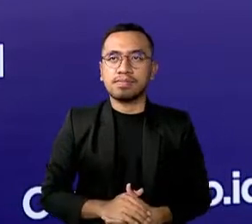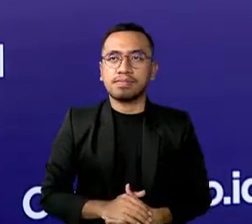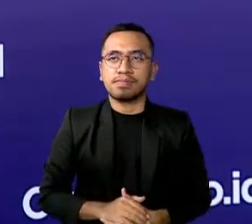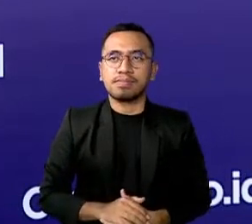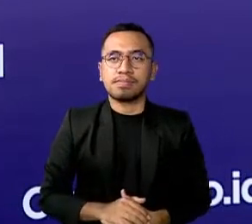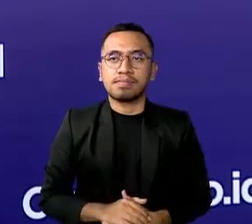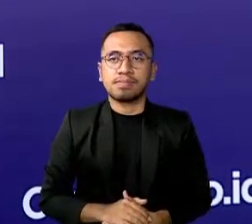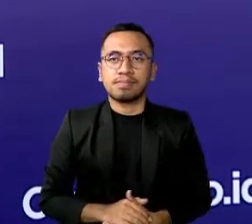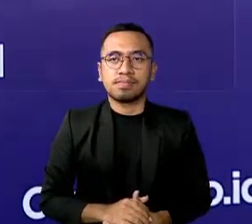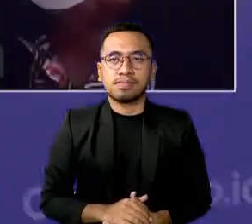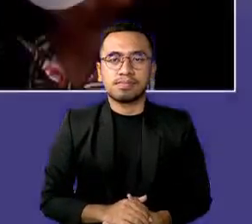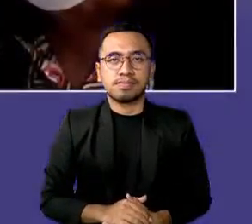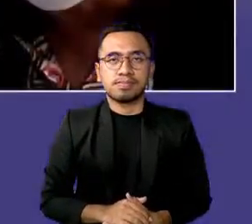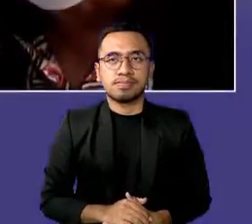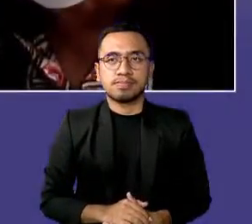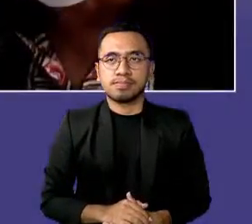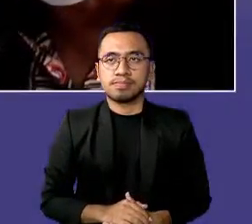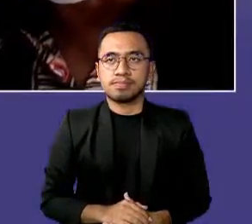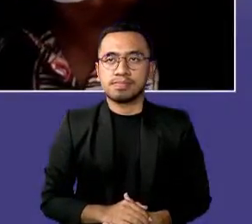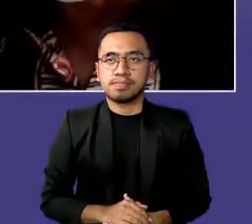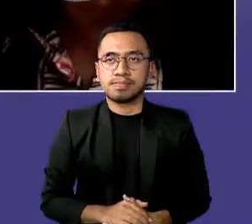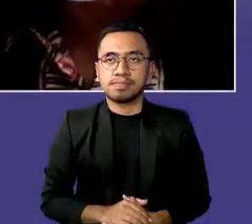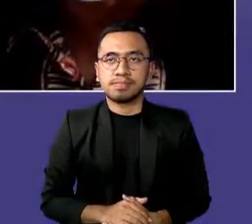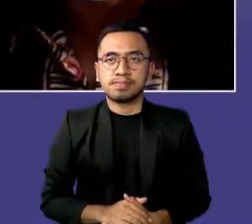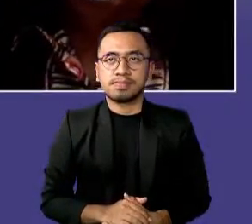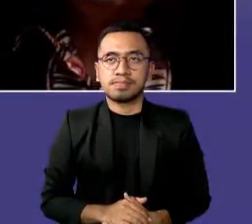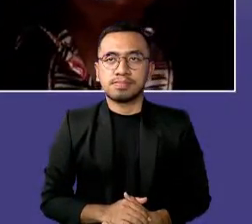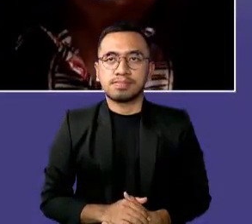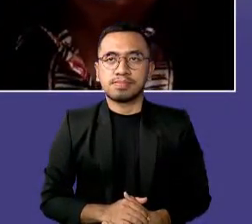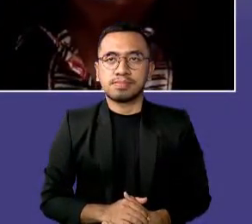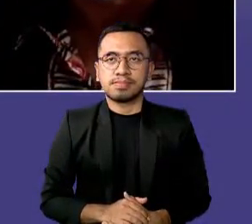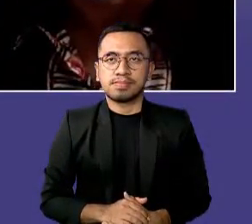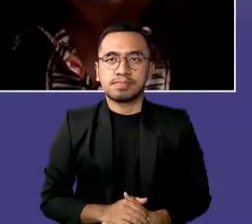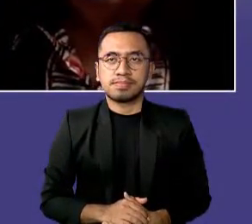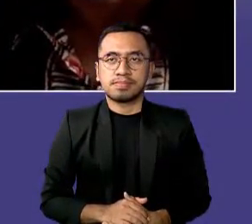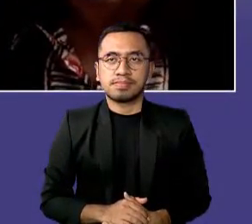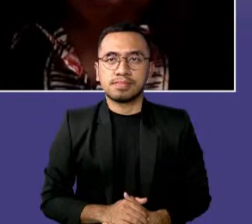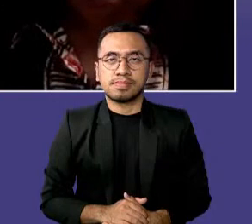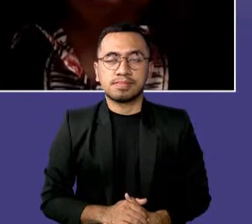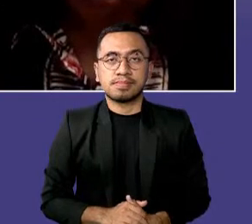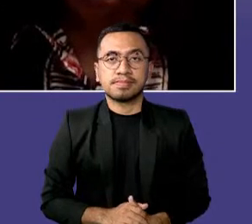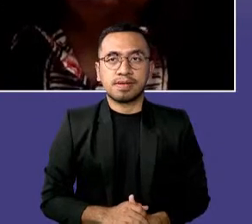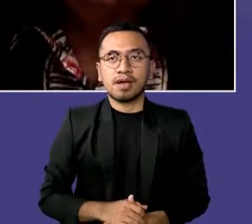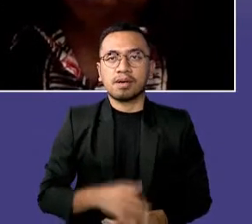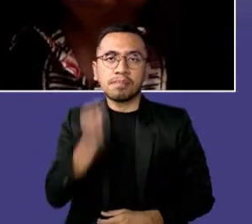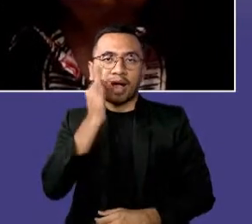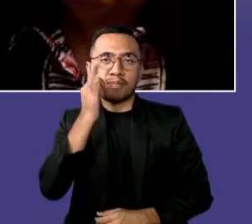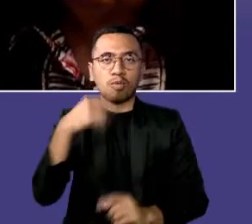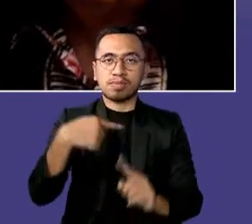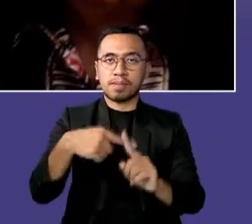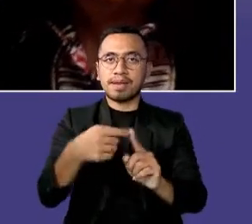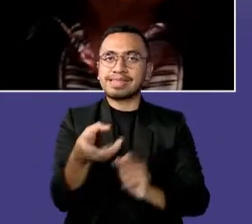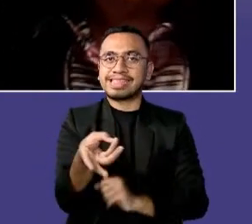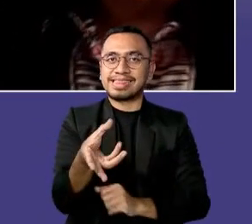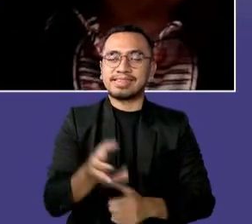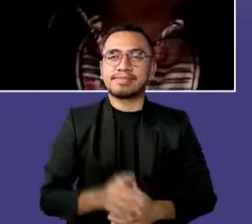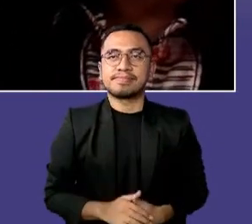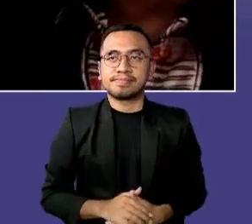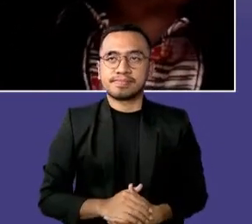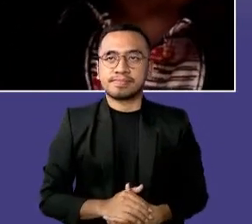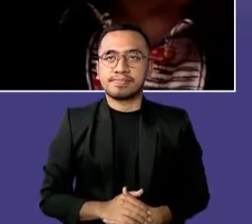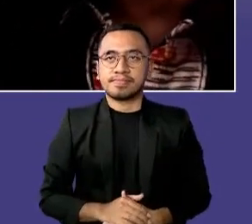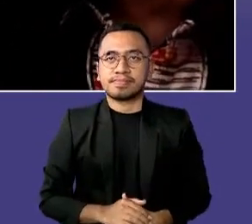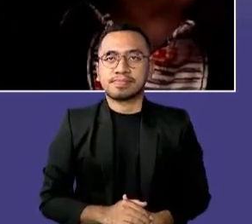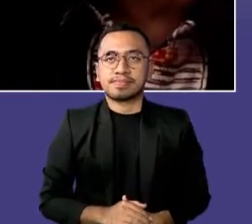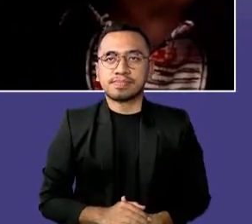Ya gimana ya karena hal yang bisa dilakukan ia mohon izin sedikit tambahan ya naik ada